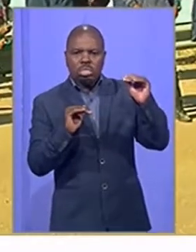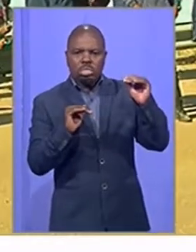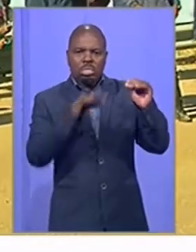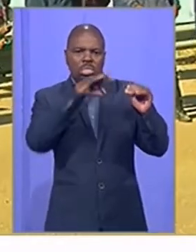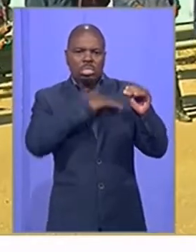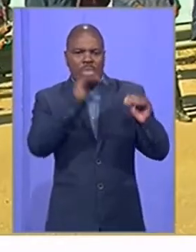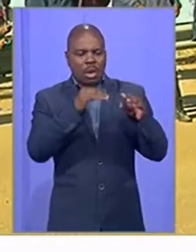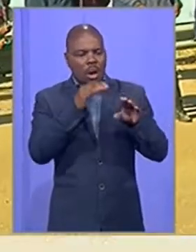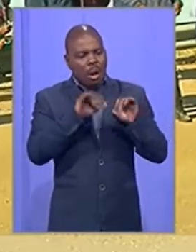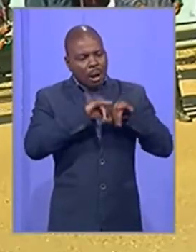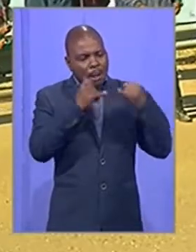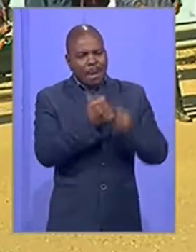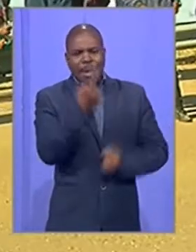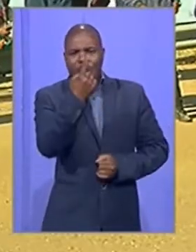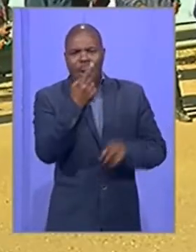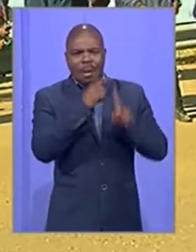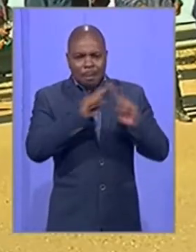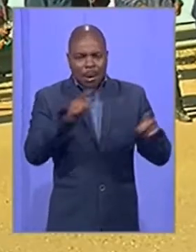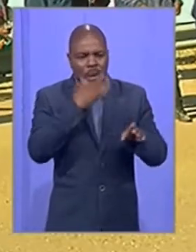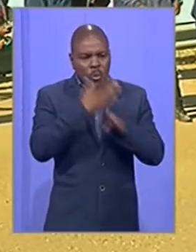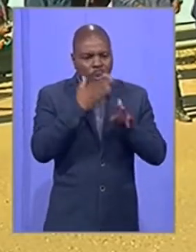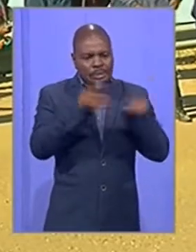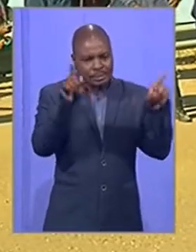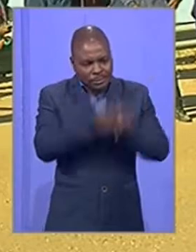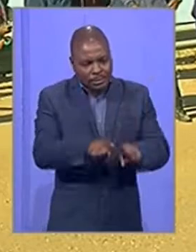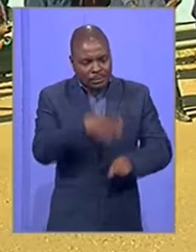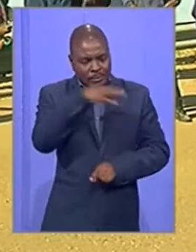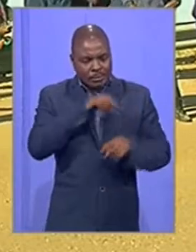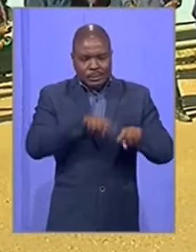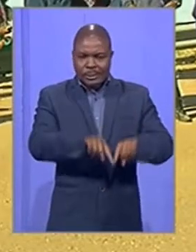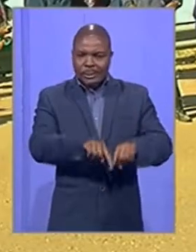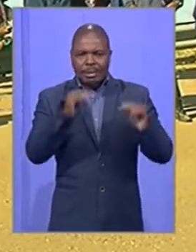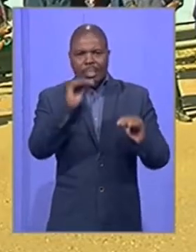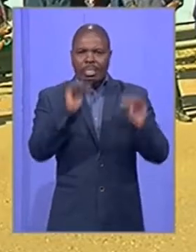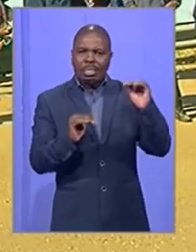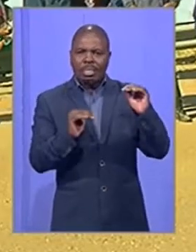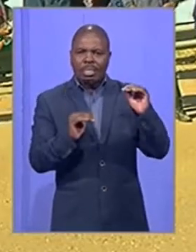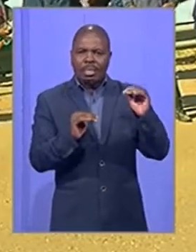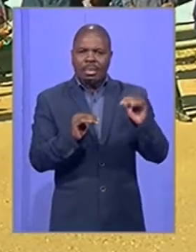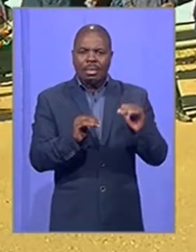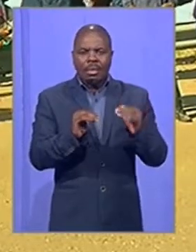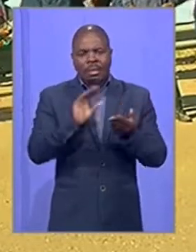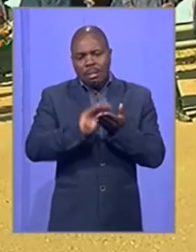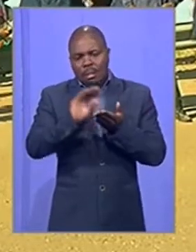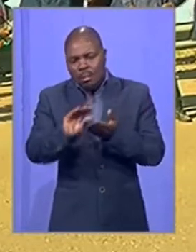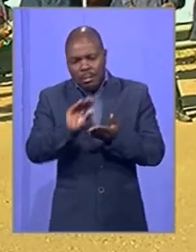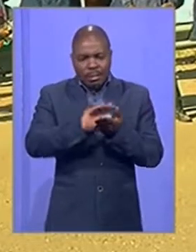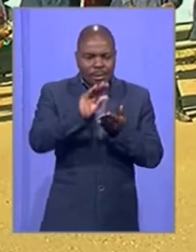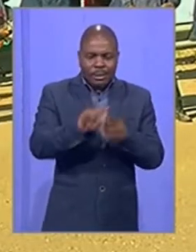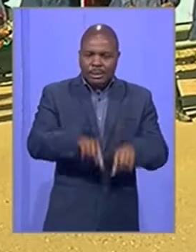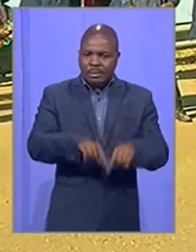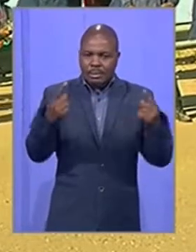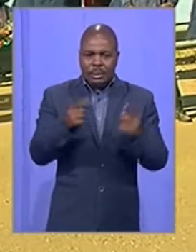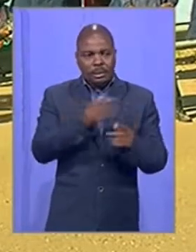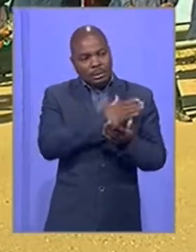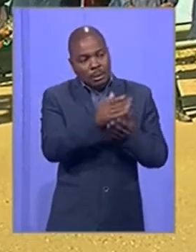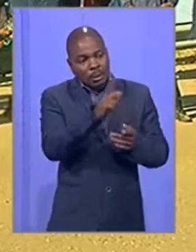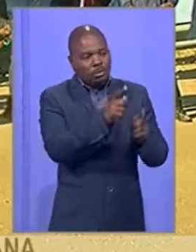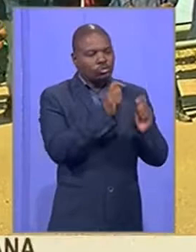batho ba bereka khamphane e tee di-position tša go swana a ba go le go swana di-allowance tša bona a di tshwane gone di-transport allowance